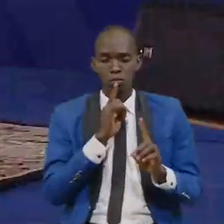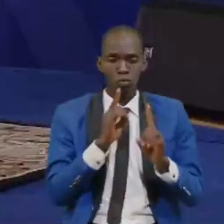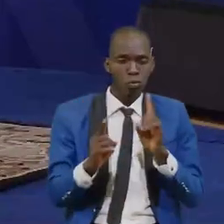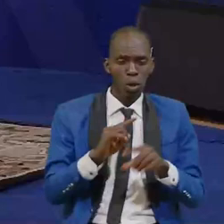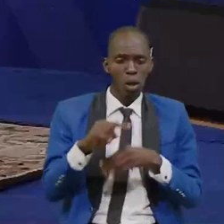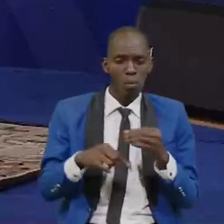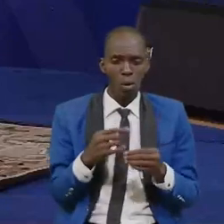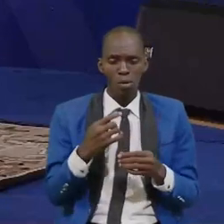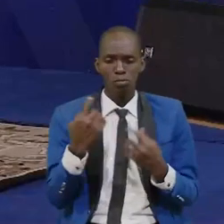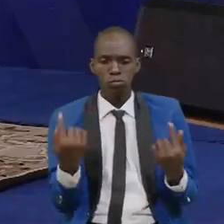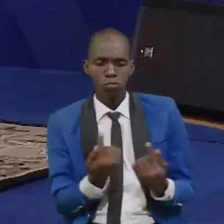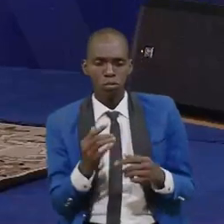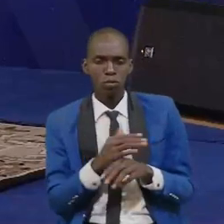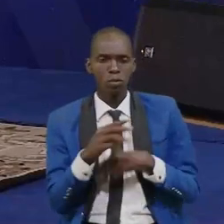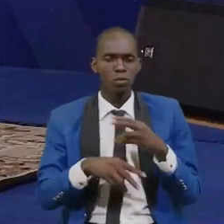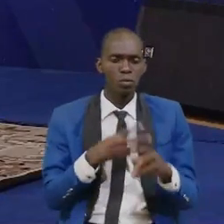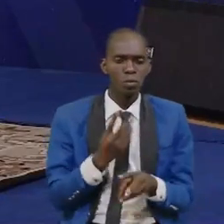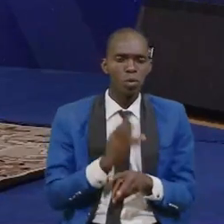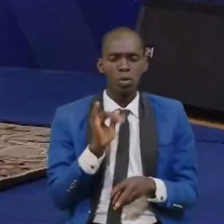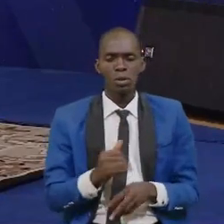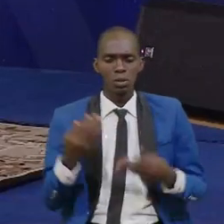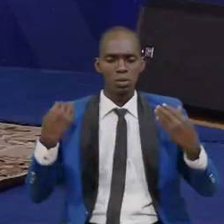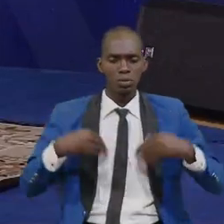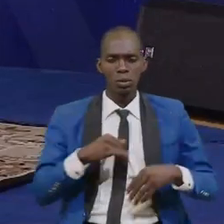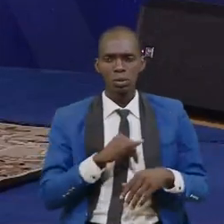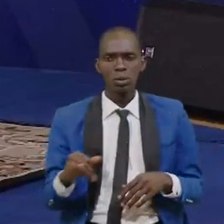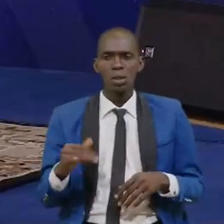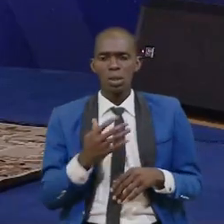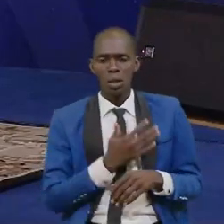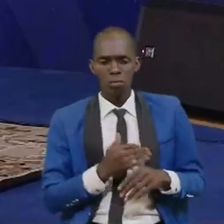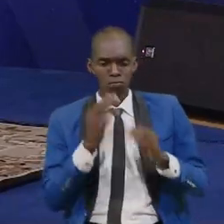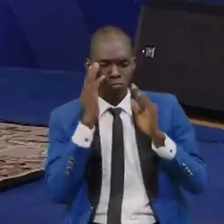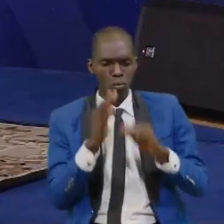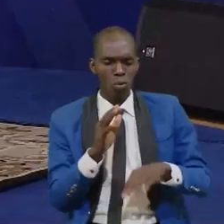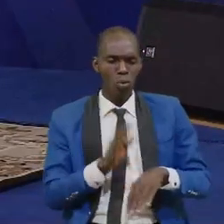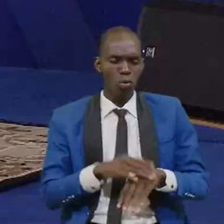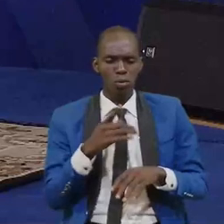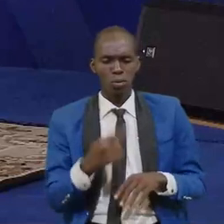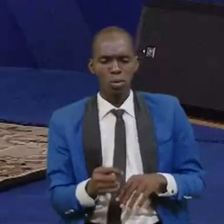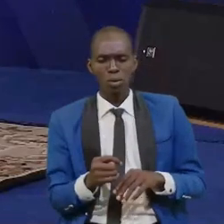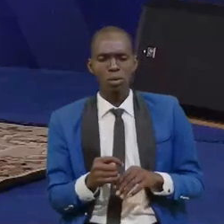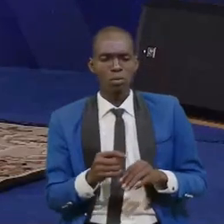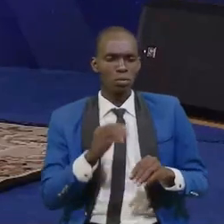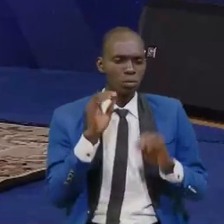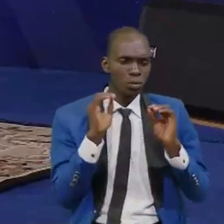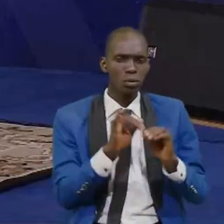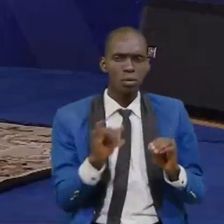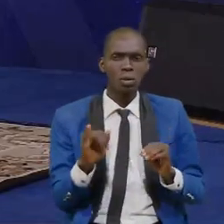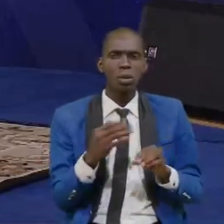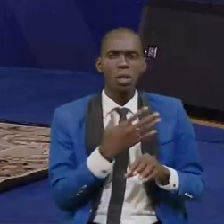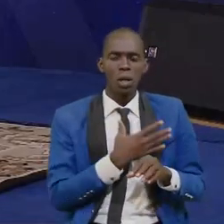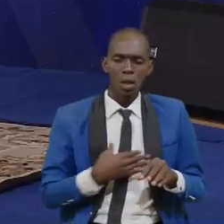la mondanité maintenant, si je parle de l'habillement, et tu t'habilles comme le monde, ayant la parure